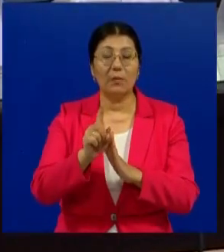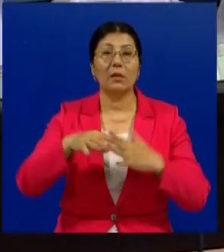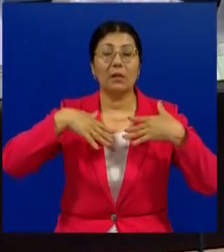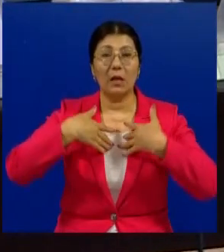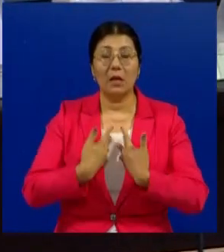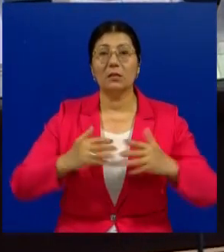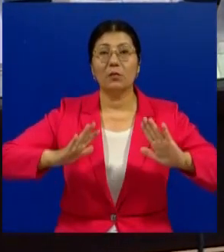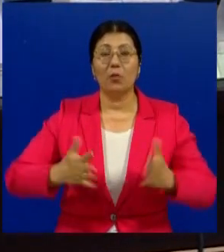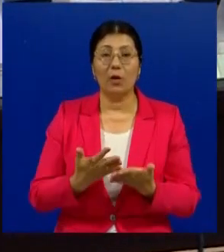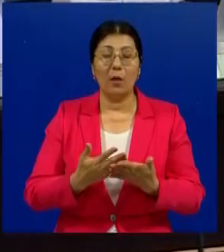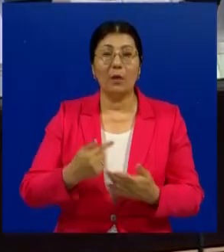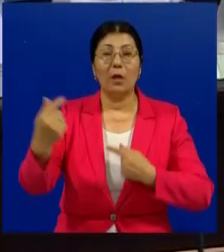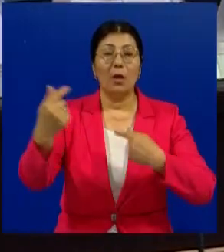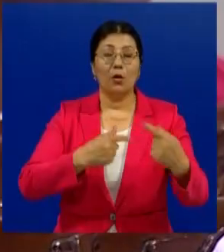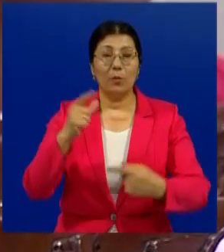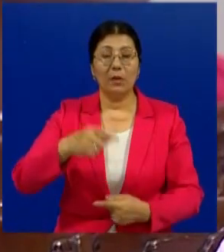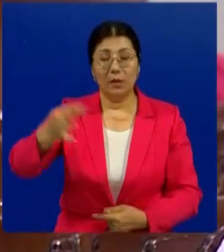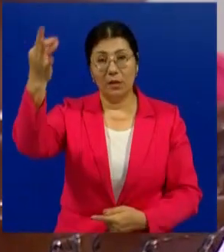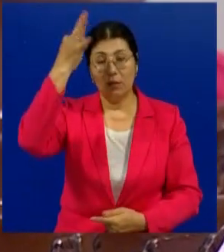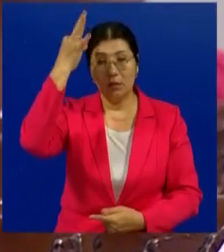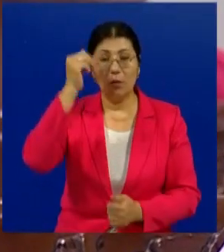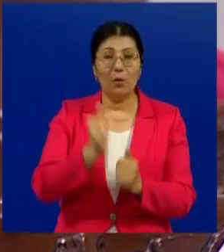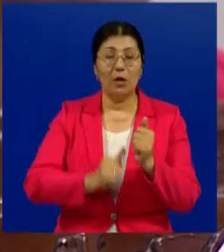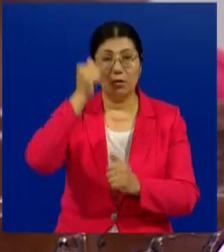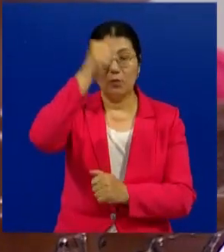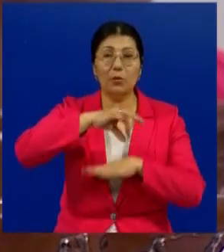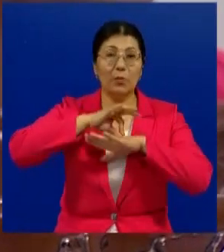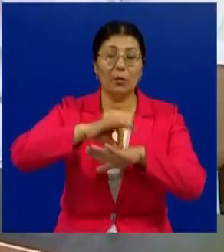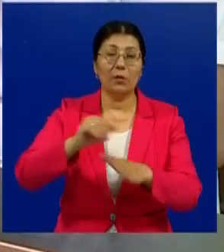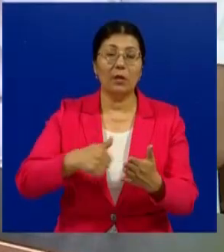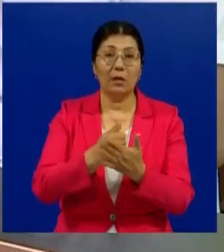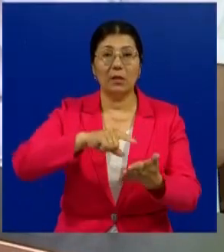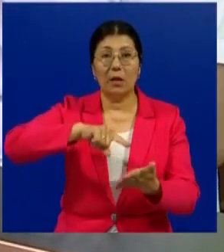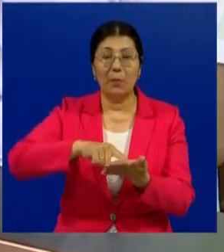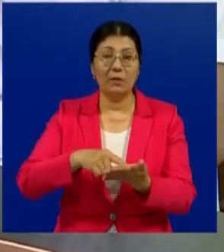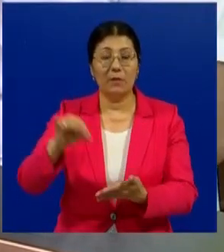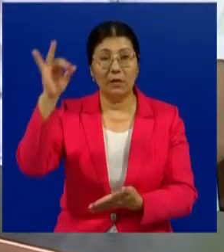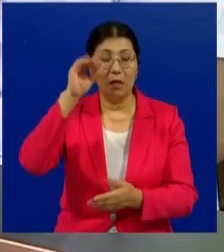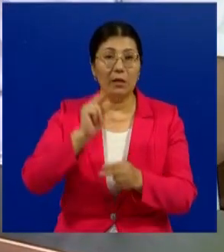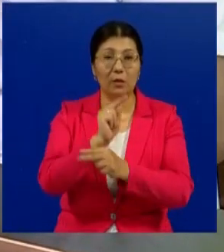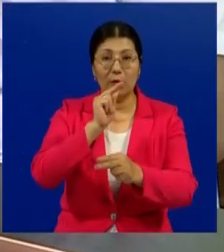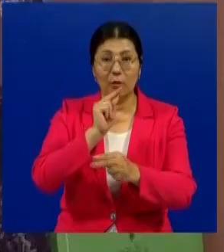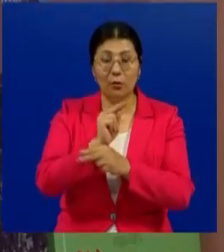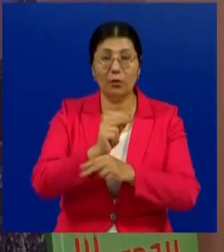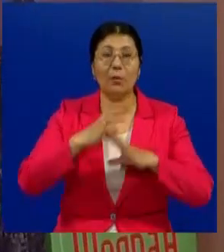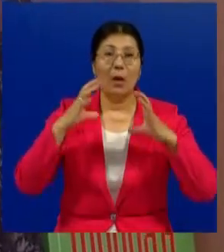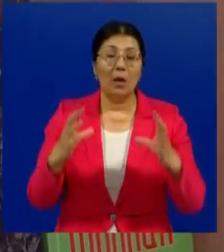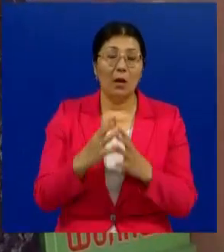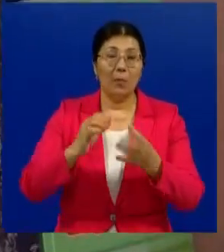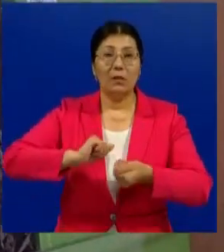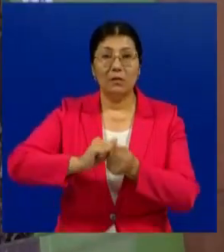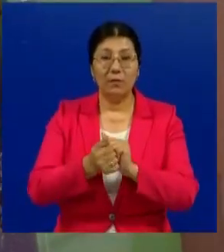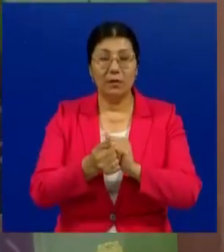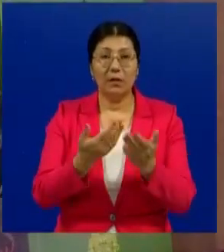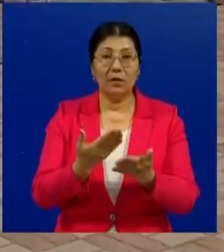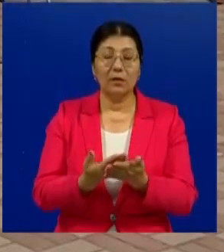қасіретті оқиға мен оның құрбандарын еске алу шарасы жыл сайын өтеді. Басты мақсат ұрпаққа тарихты танытып, жадында қалдыру, ұлттық бірлікті